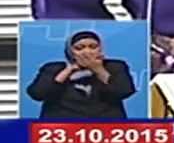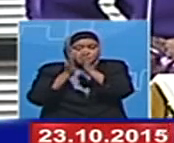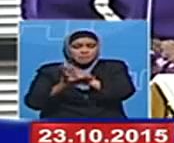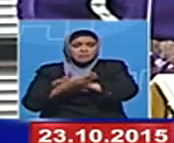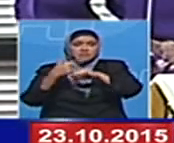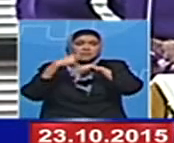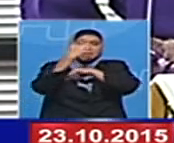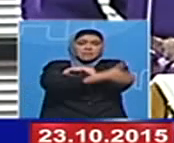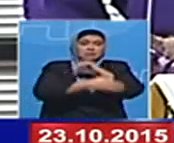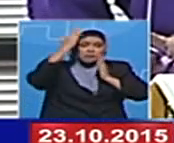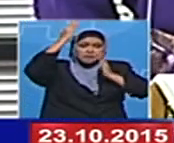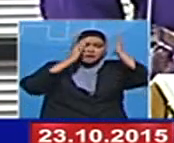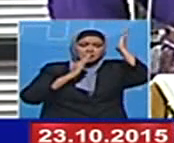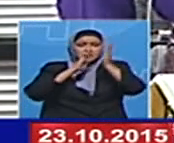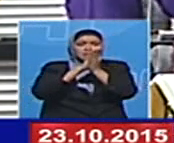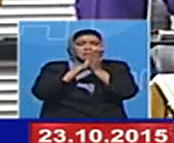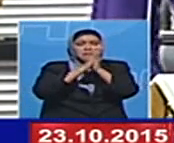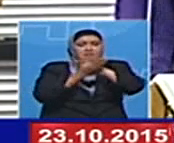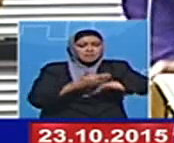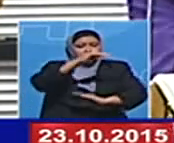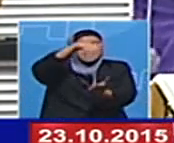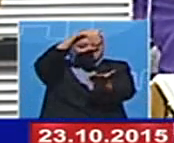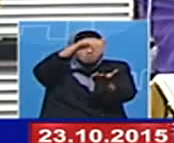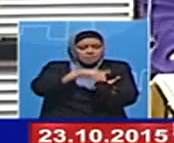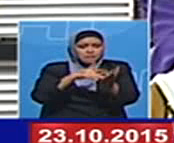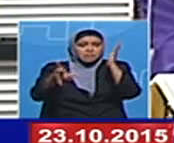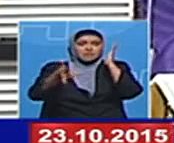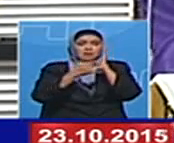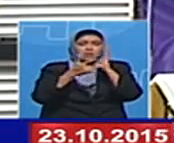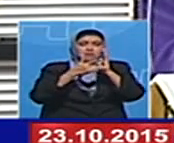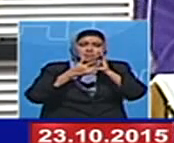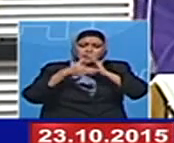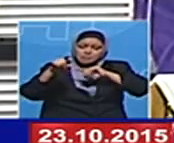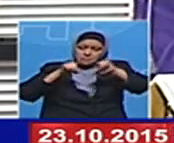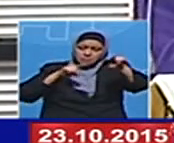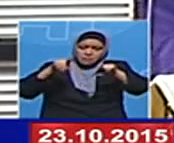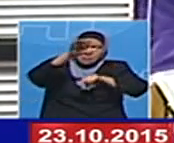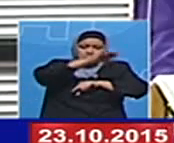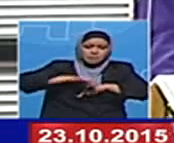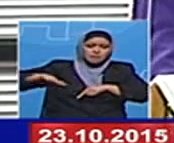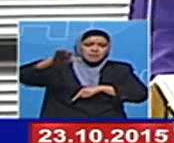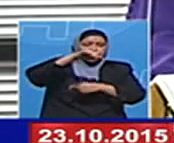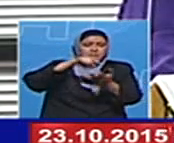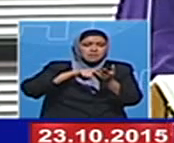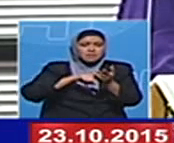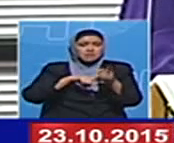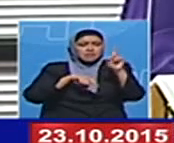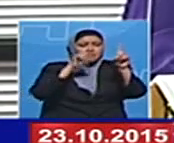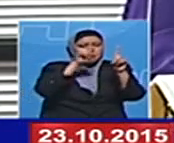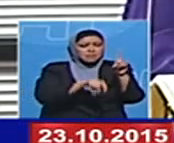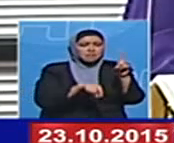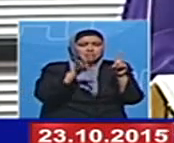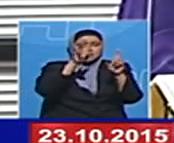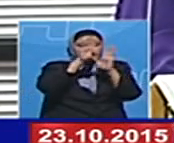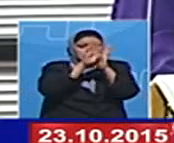hub teknologi yang kompetitif diantau ini r.5 bilion diperuntukkan kepada kementerian sains